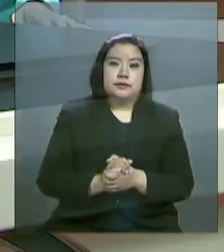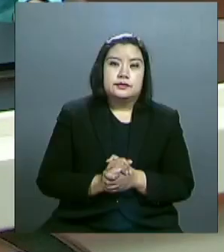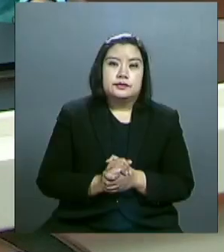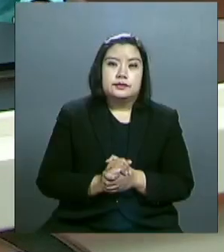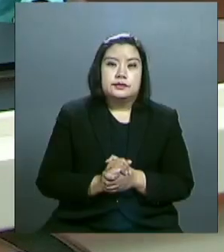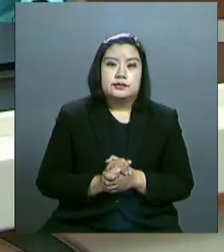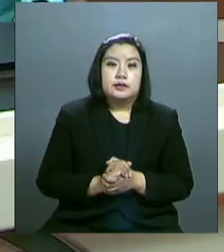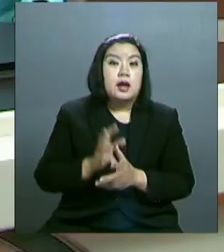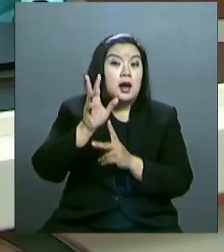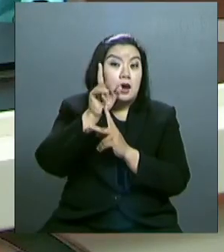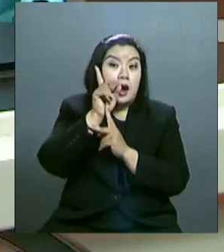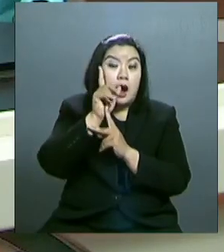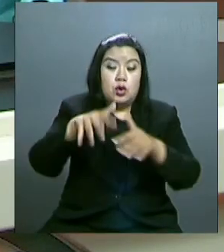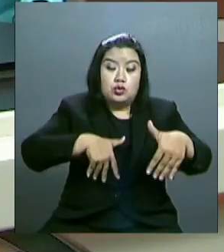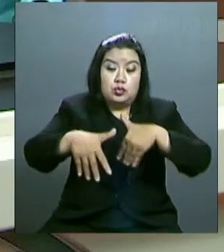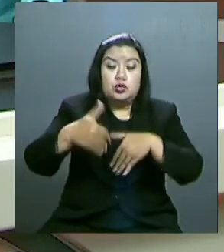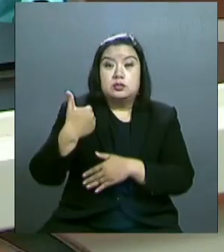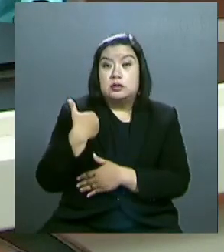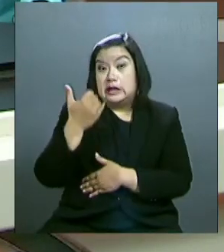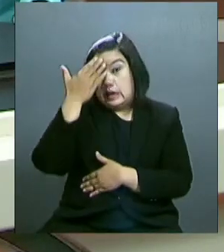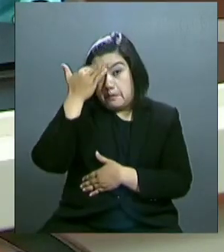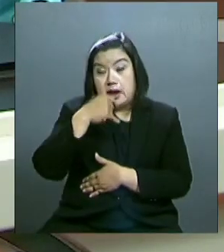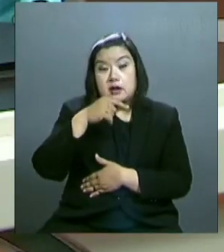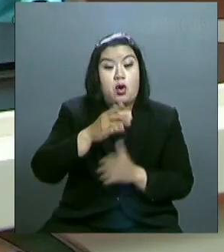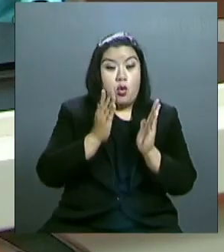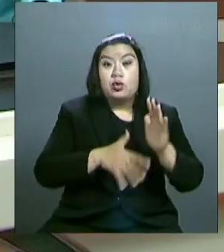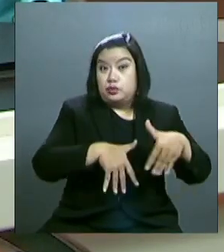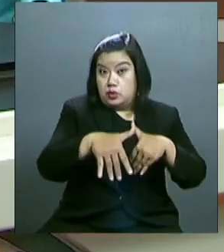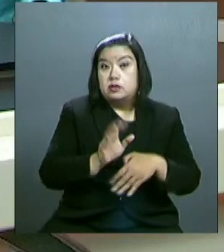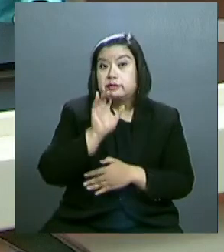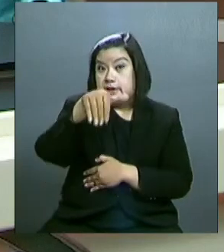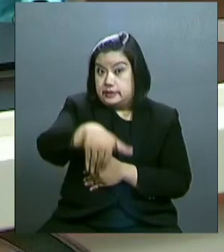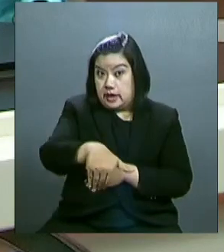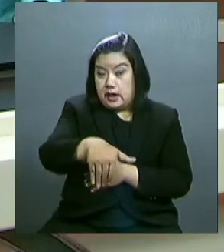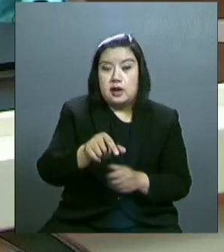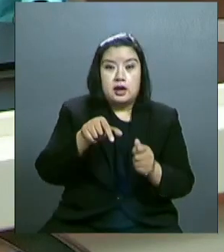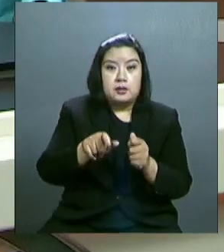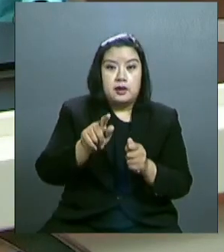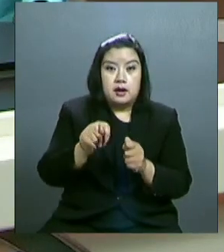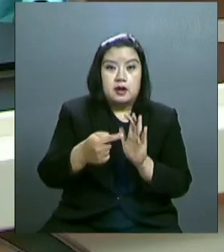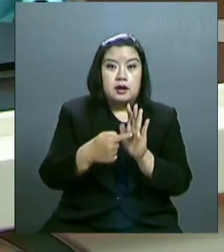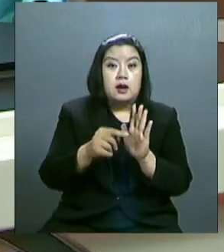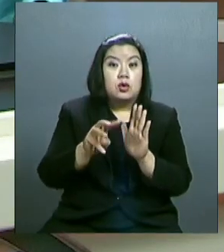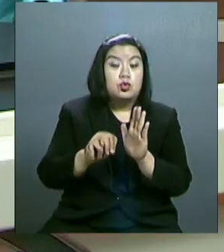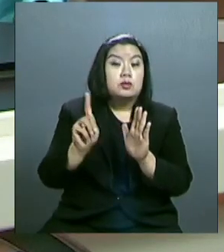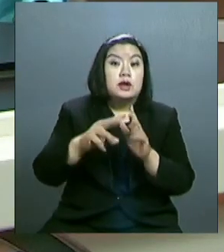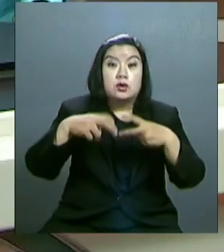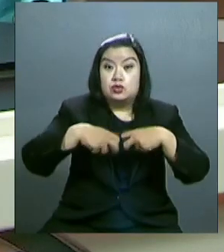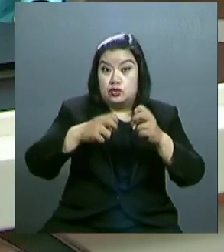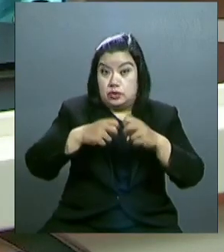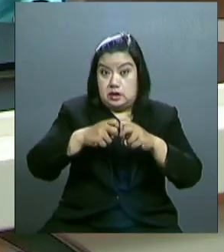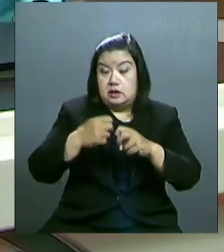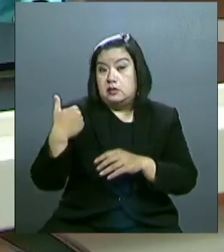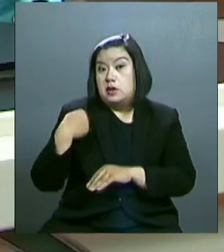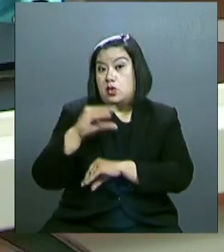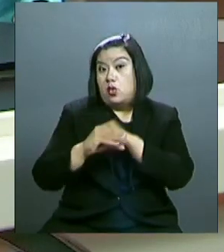เจนซีรีพอร์เตอร์สวันนี้ติดตามความผูกพันของคนกับช้างที่บ้านตากลางอำเภอท่าตุมจังหวัดสุรินทร์ค่ะปัจจุบันก็มีโครงการนำช้างคืน